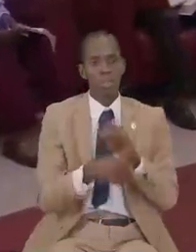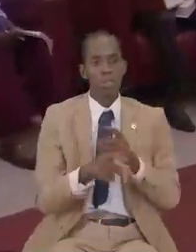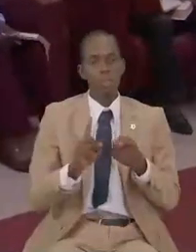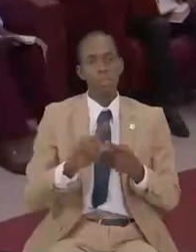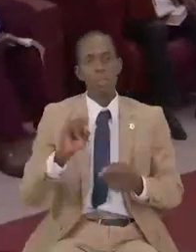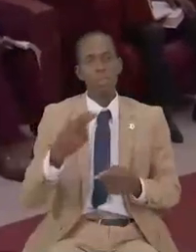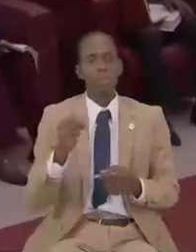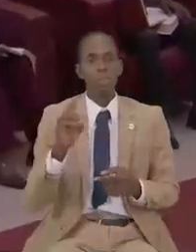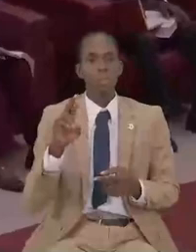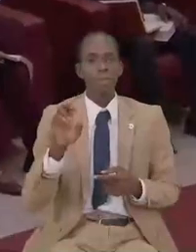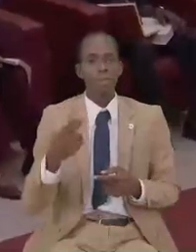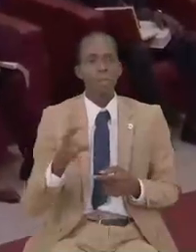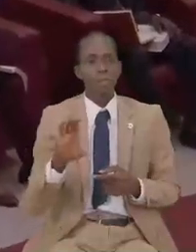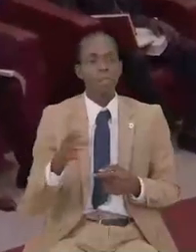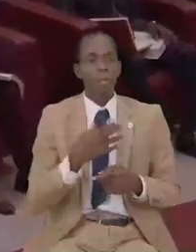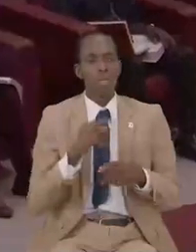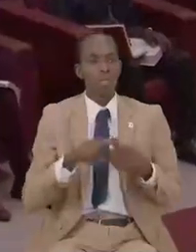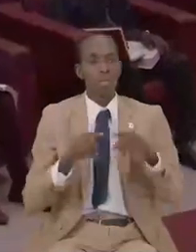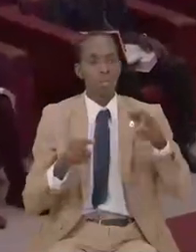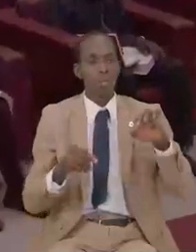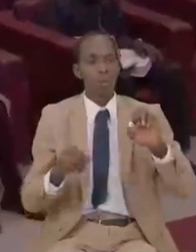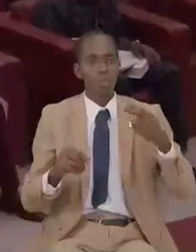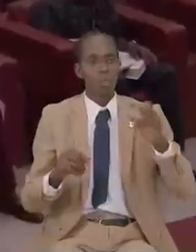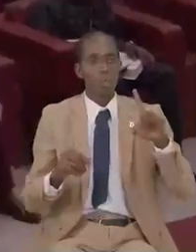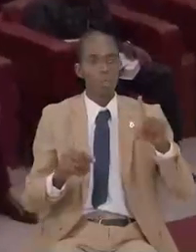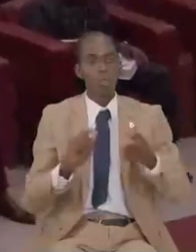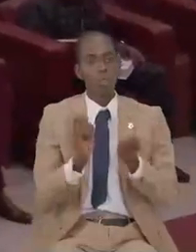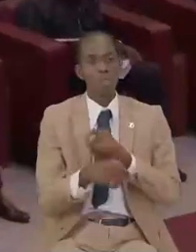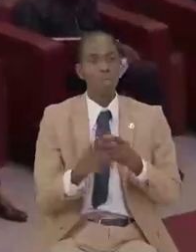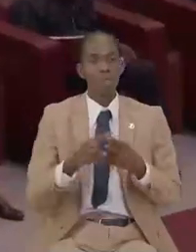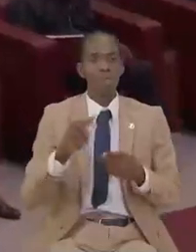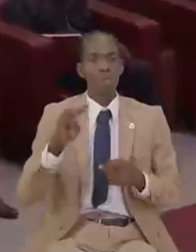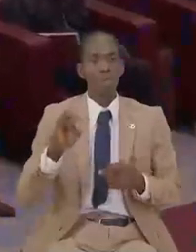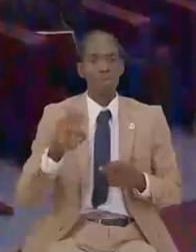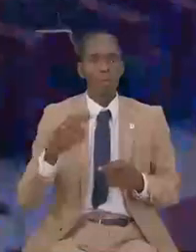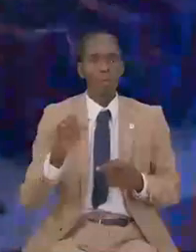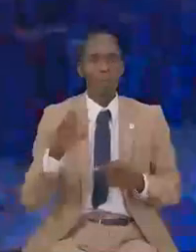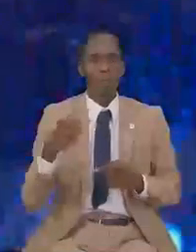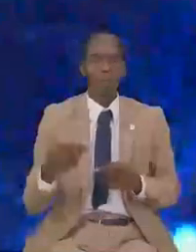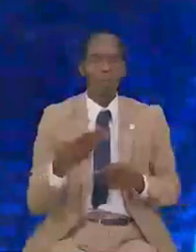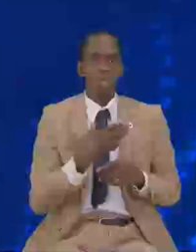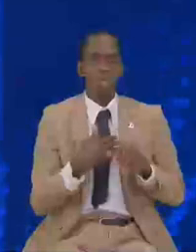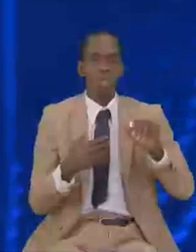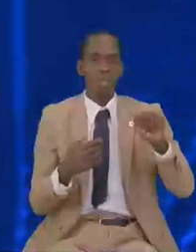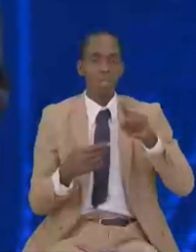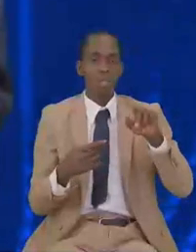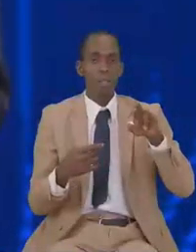celui de Meshach, et à Azaria, celui d'Abednego. Verset 8 dit,